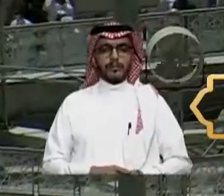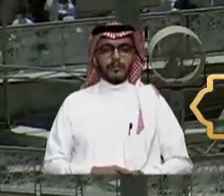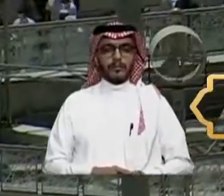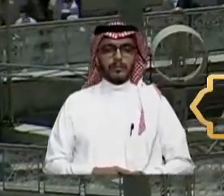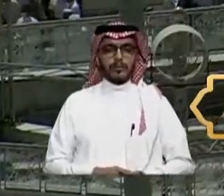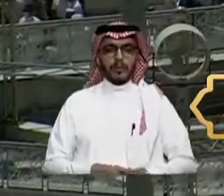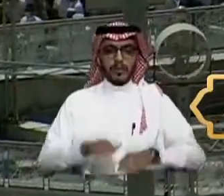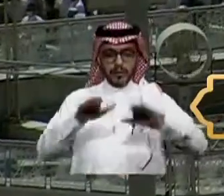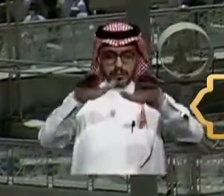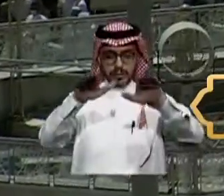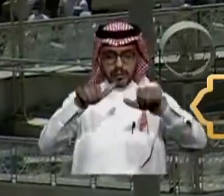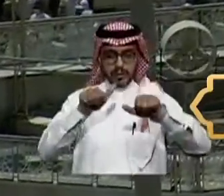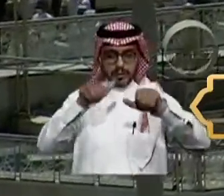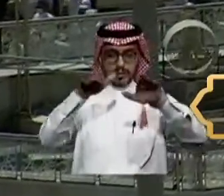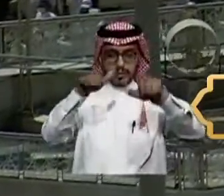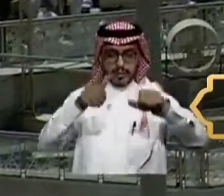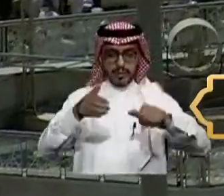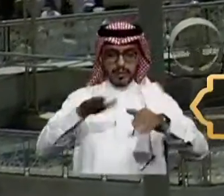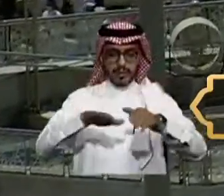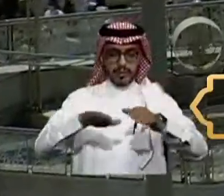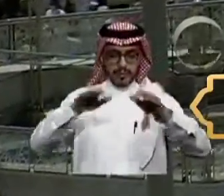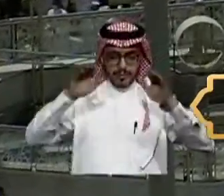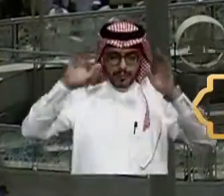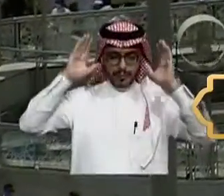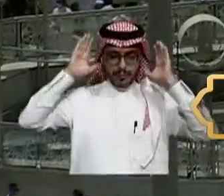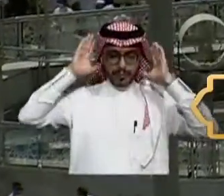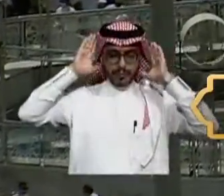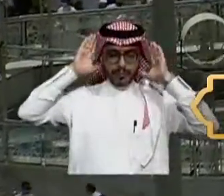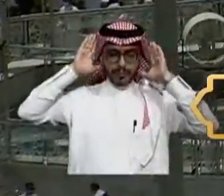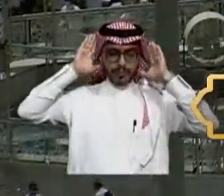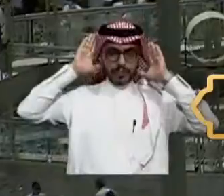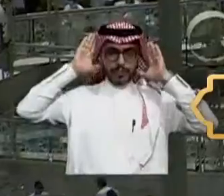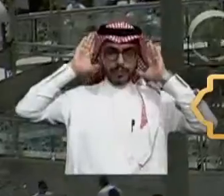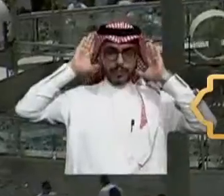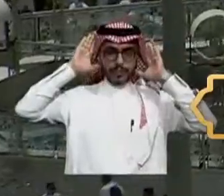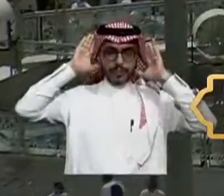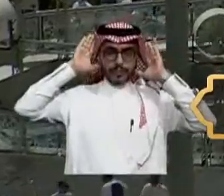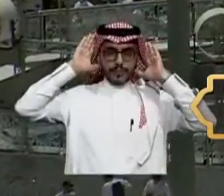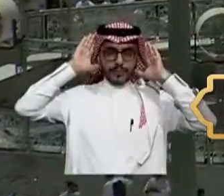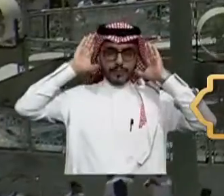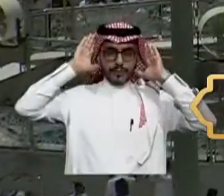الصلاه حي على الصلاه